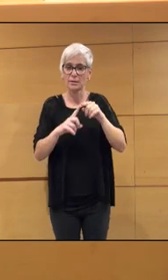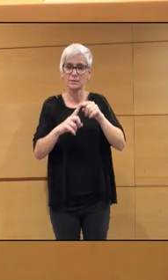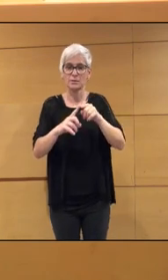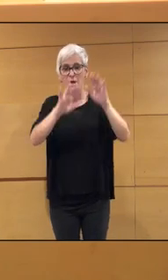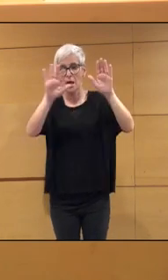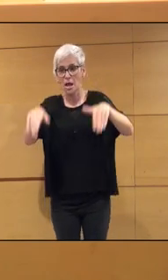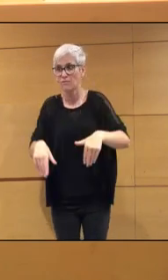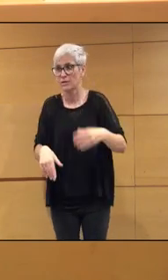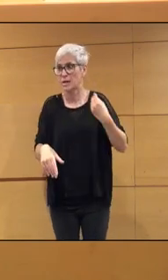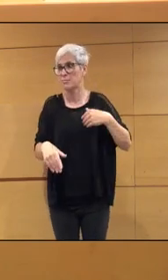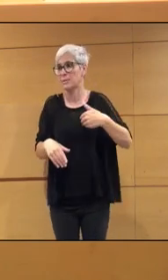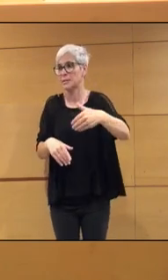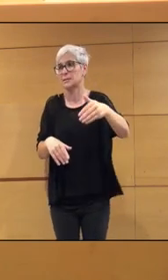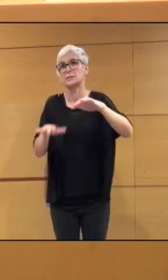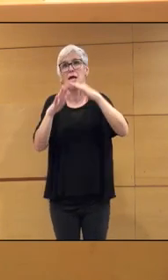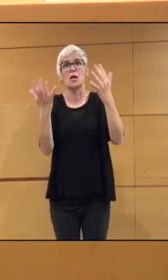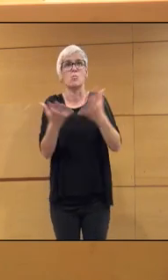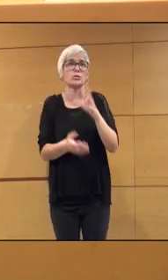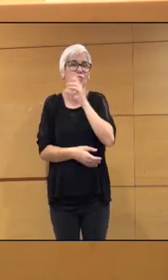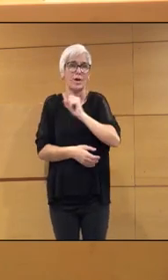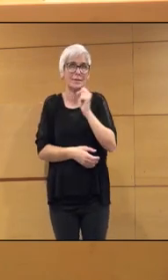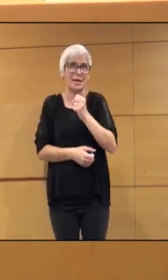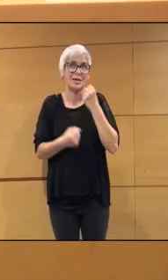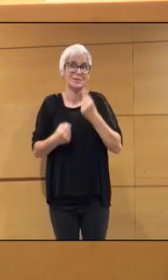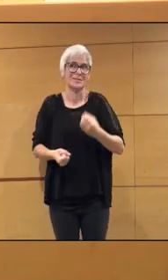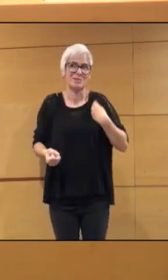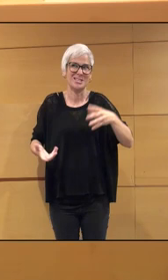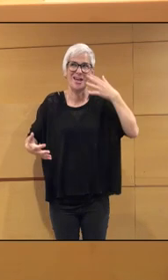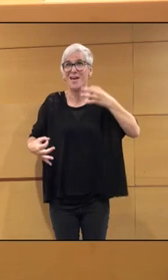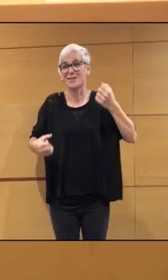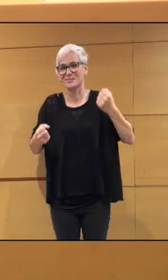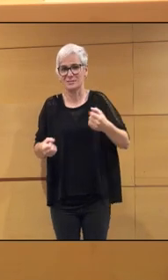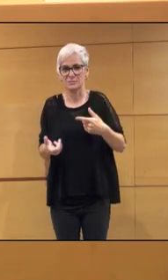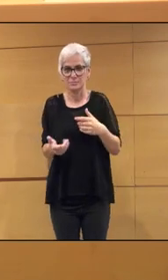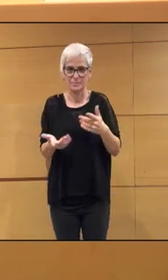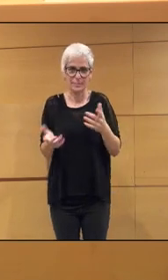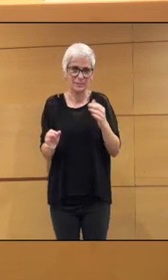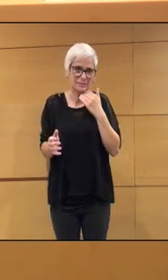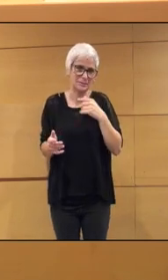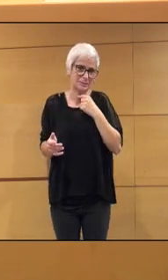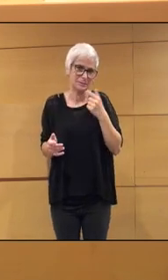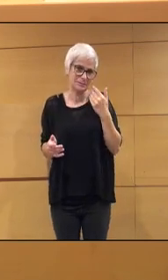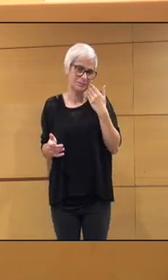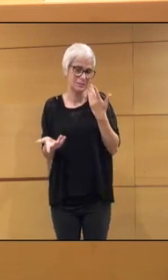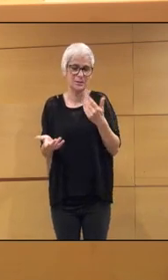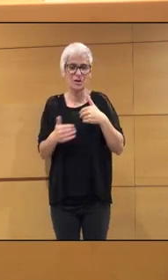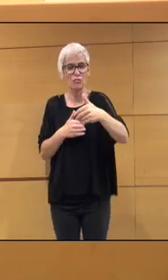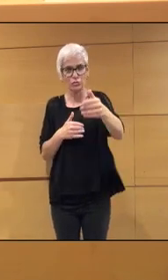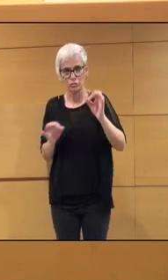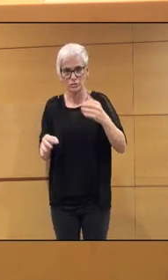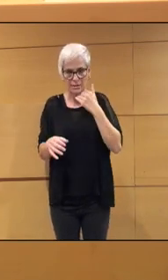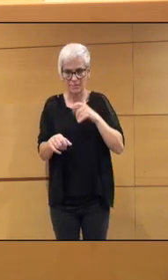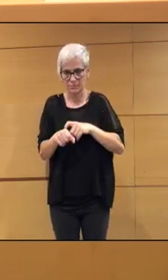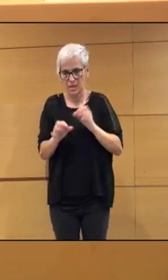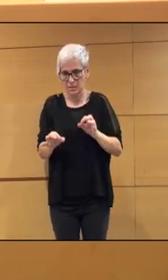que serà els mons tan fantàstics i tan reals, no? I que és el futur. Ja sabem que acabarem anant en aquest aspecte